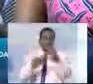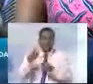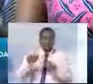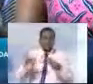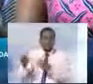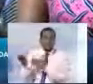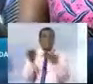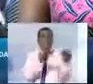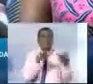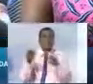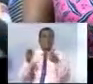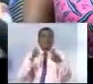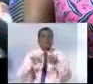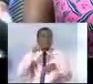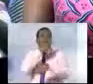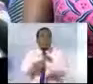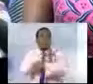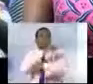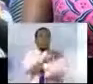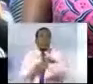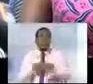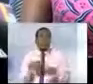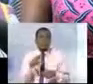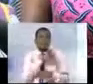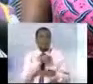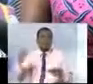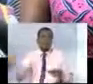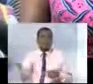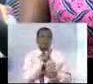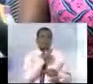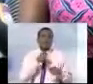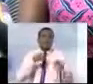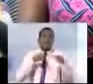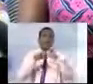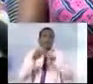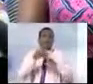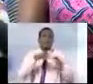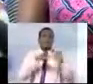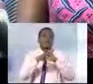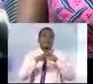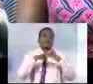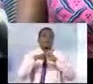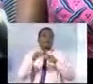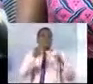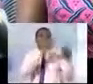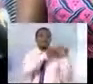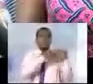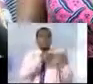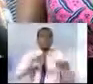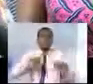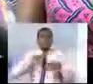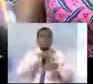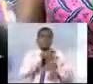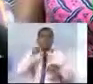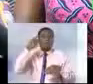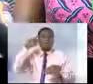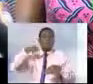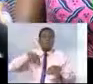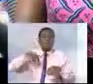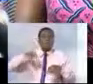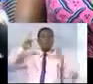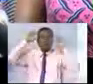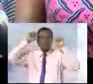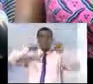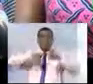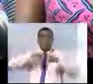totale gorille guérison ces enfants puissent être pris en charge je précise que le président république a bien insisté nous a instruits afin que tous les